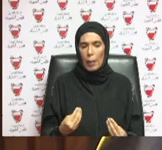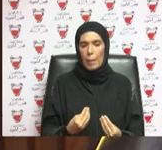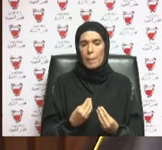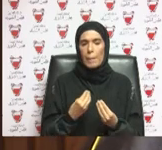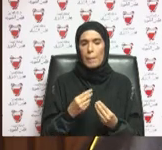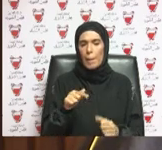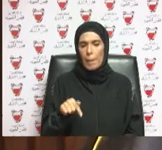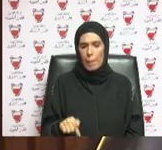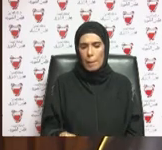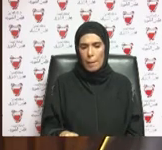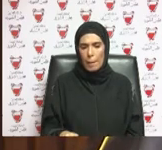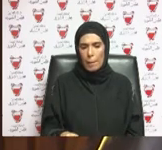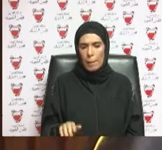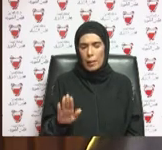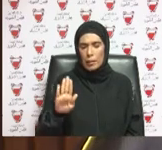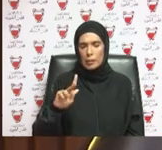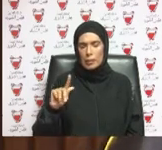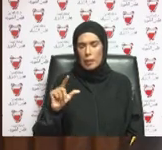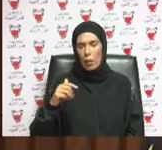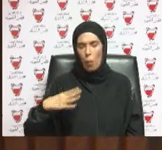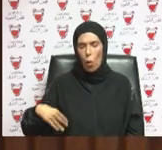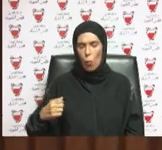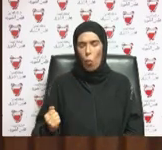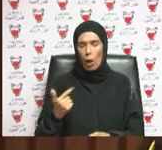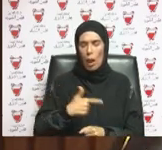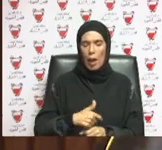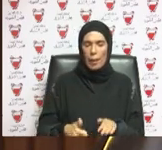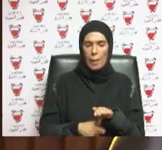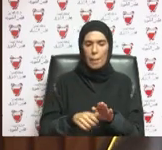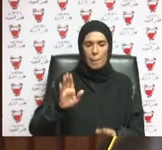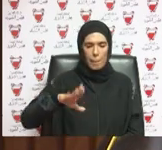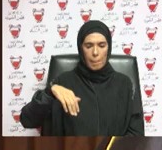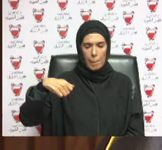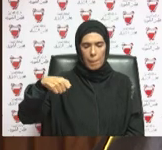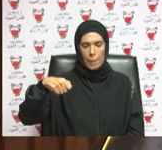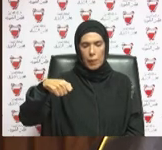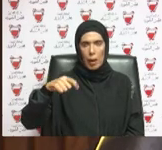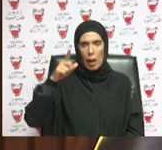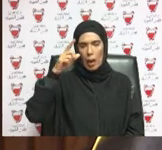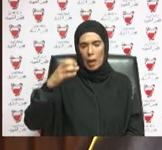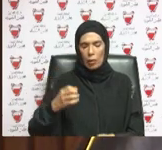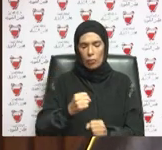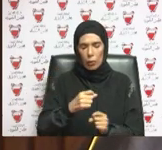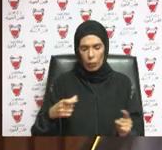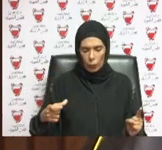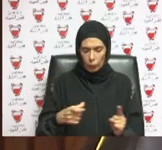الملكي الأمير سلمان بن حمد آل خليفة ولي العهد نائب القائد الأعلى